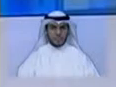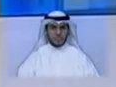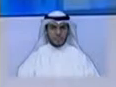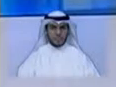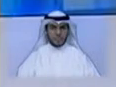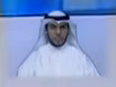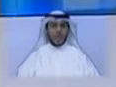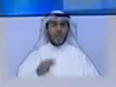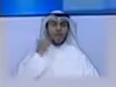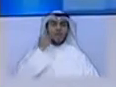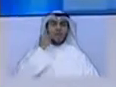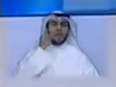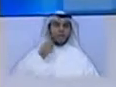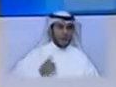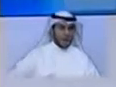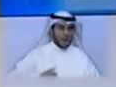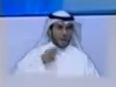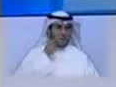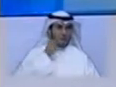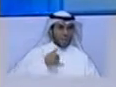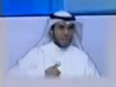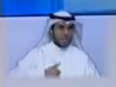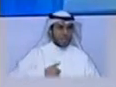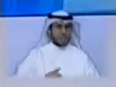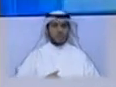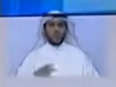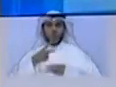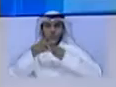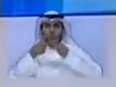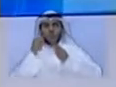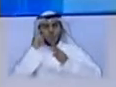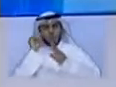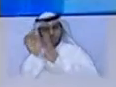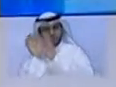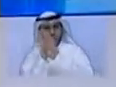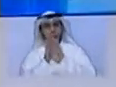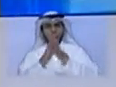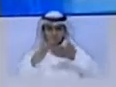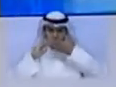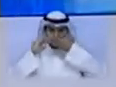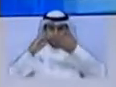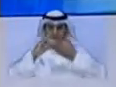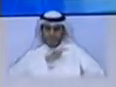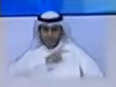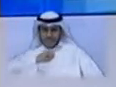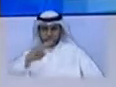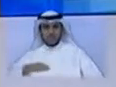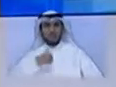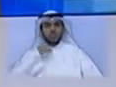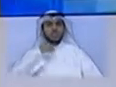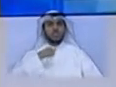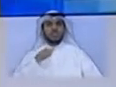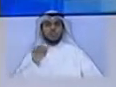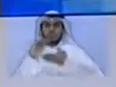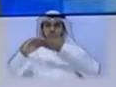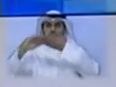وإلى اليمن، حيث واصلت دولة الكويت دعمها السخي للأشقاء في محافظة عدن، وذلك عبر تقديم دفعة جديدة من